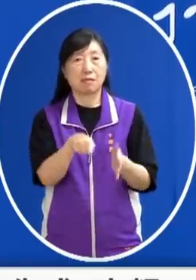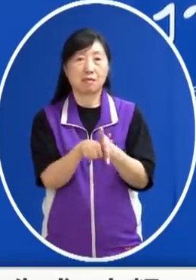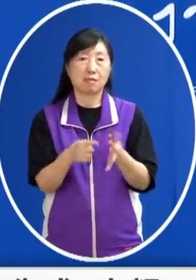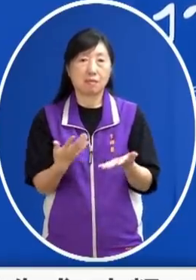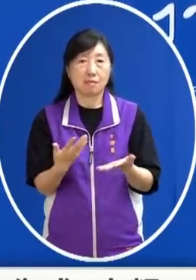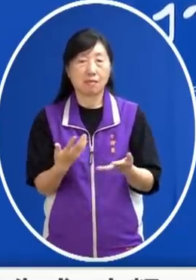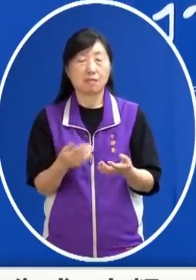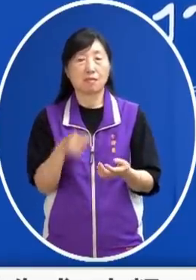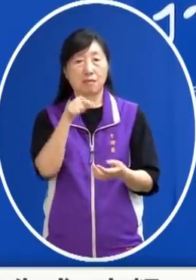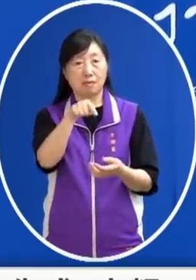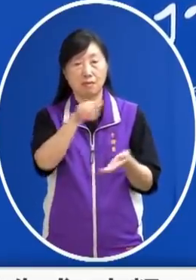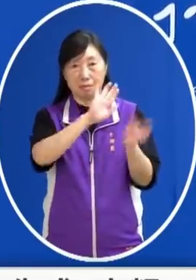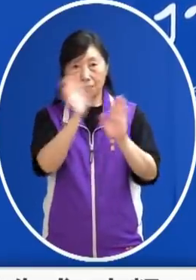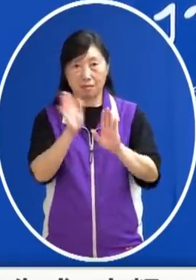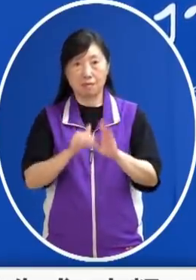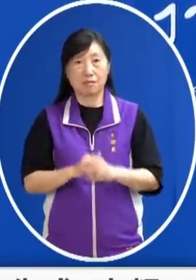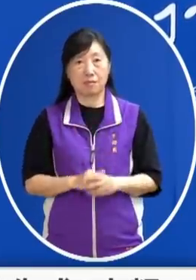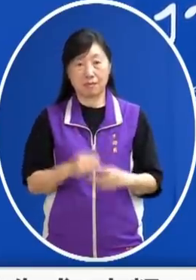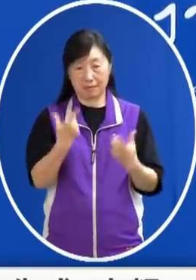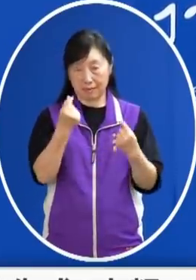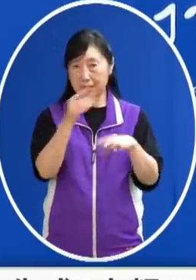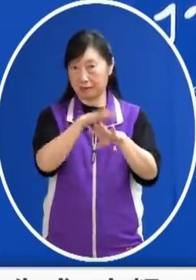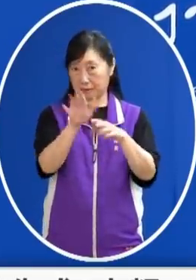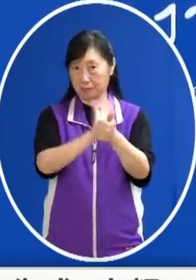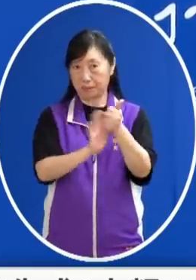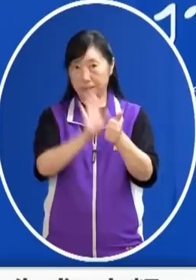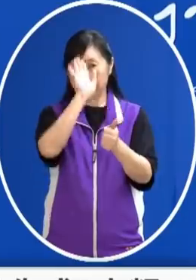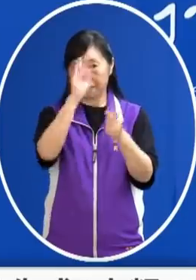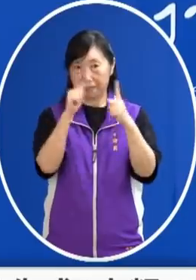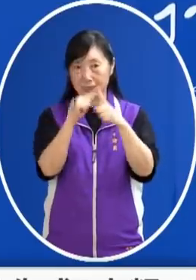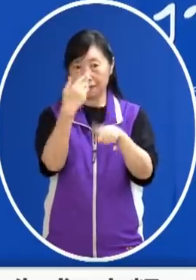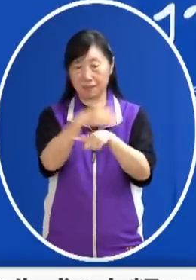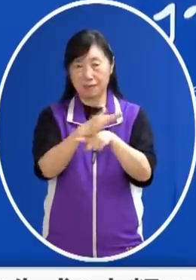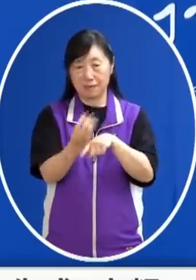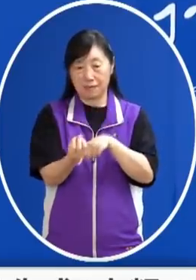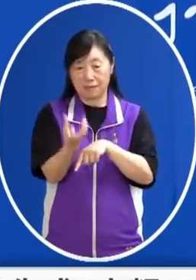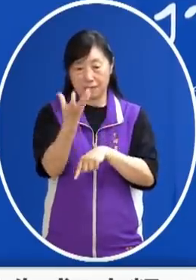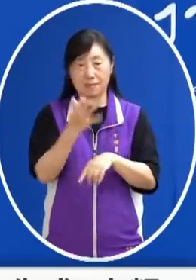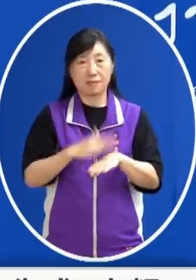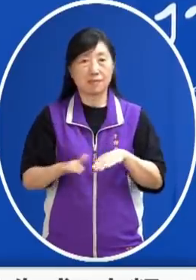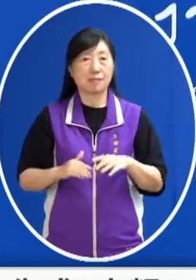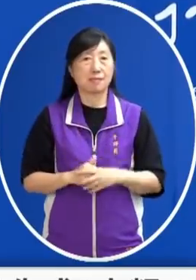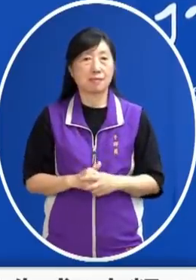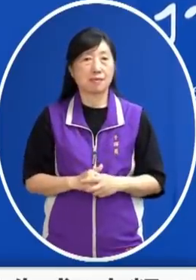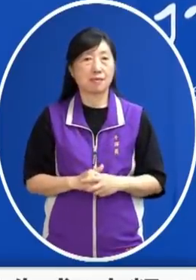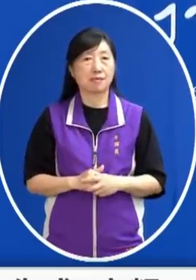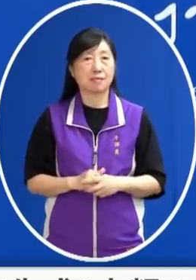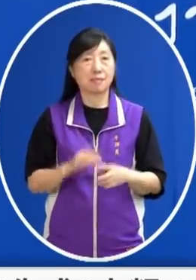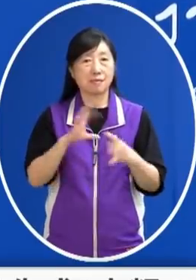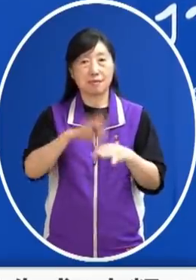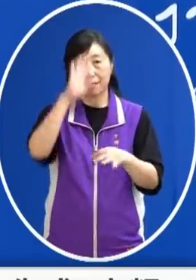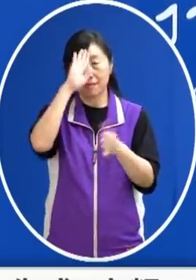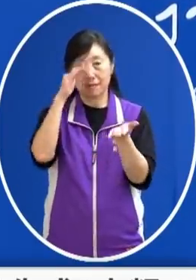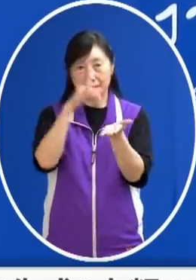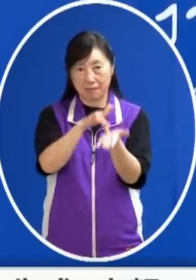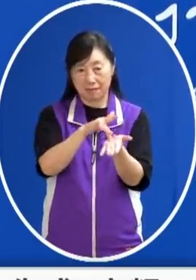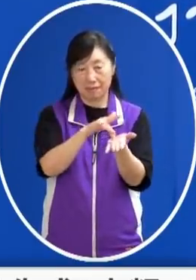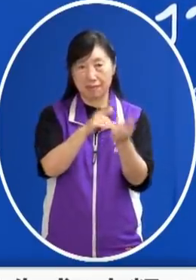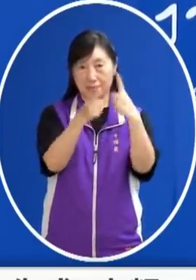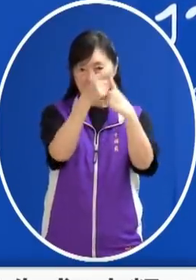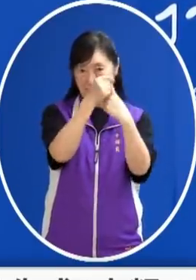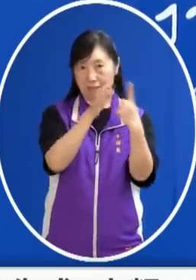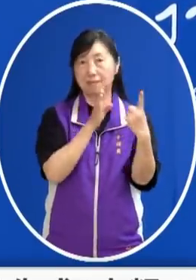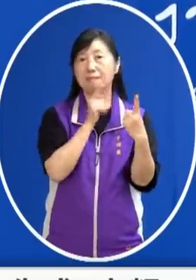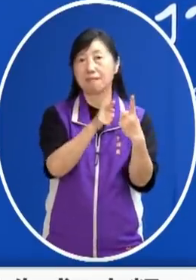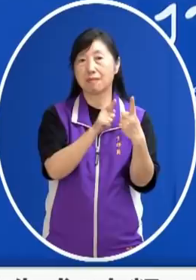的情况下，它也会造成病人死亡率会偏高嘛，所以一方面是病毒的类型，当然有可